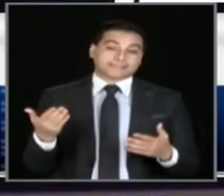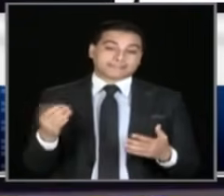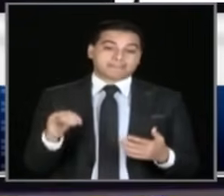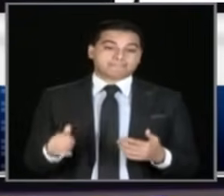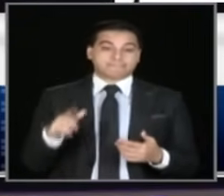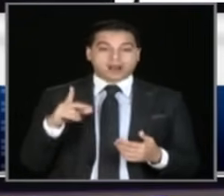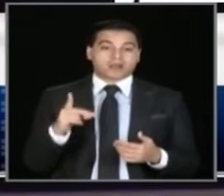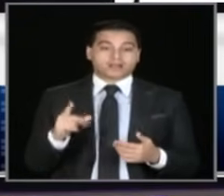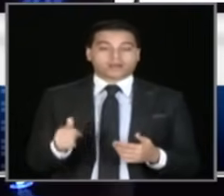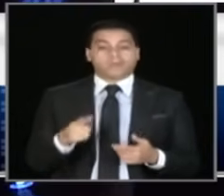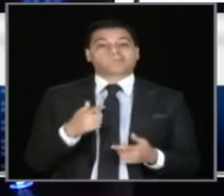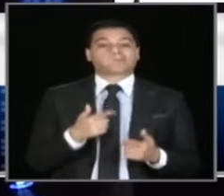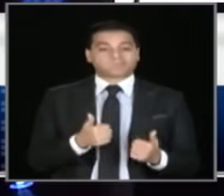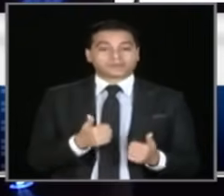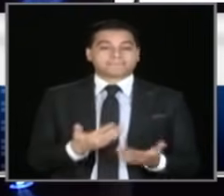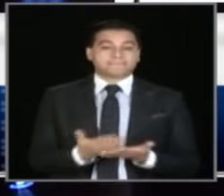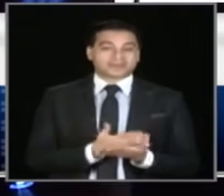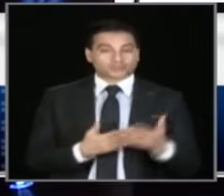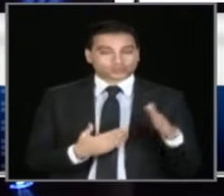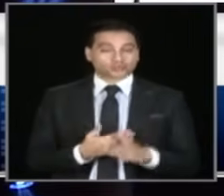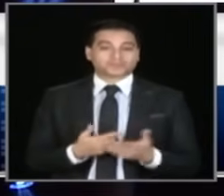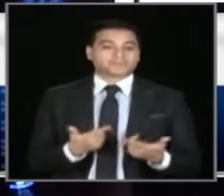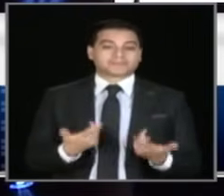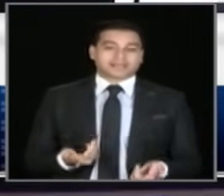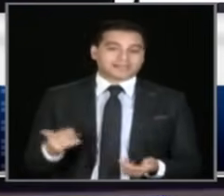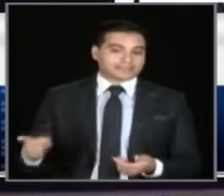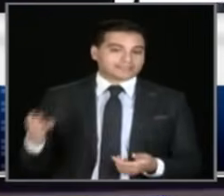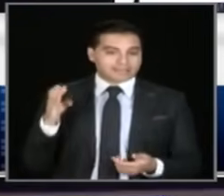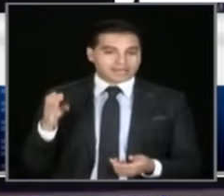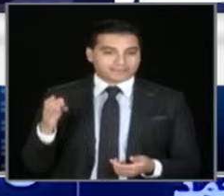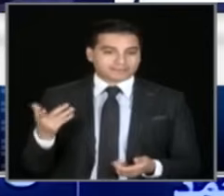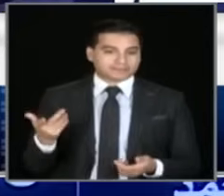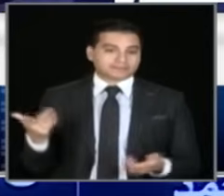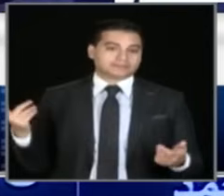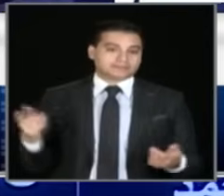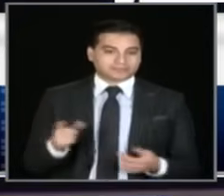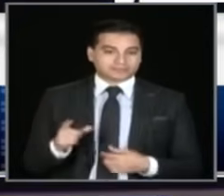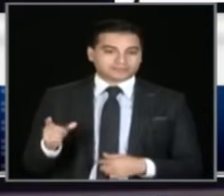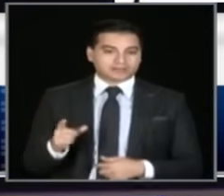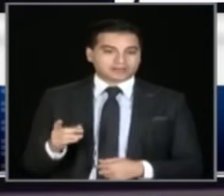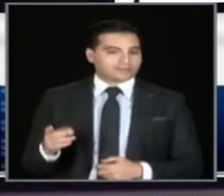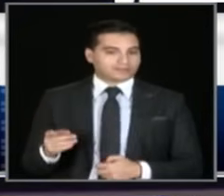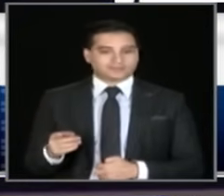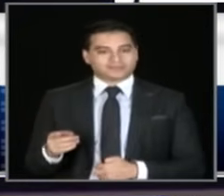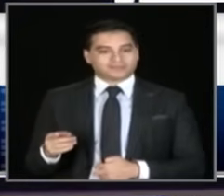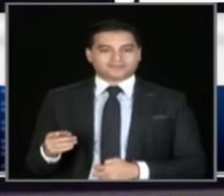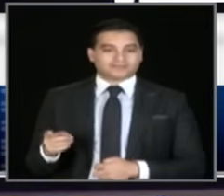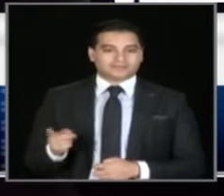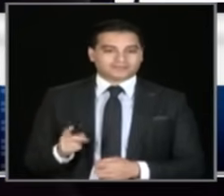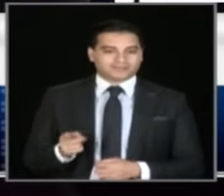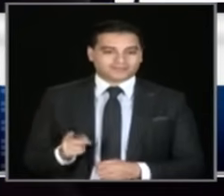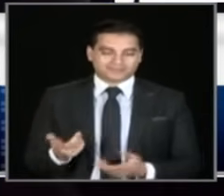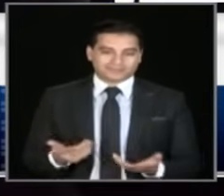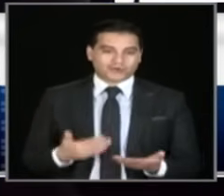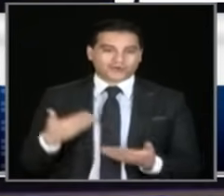والله؟ طب ساكتين ليه؟ مش فاهم. مالطا. ماشي، نقطة. إجابة إيه؟ صحيحة طبعا. إيه لا، بعد كل ده؟